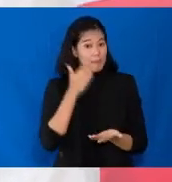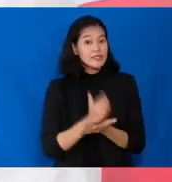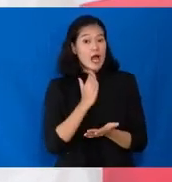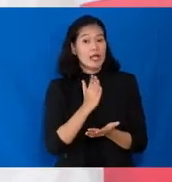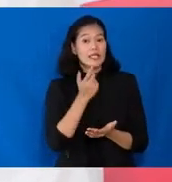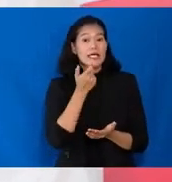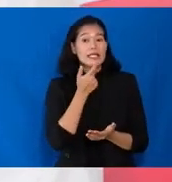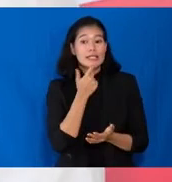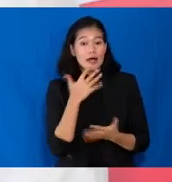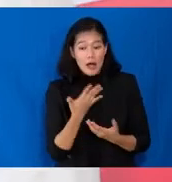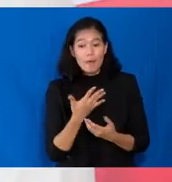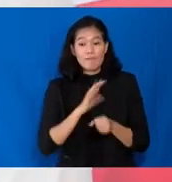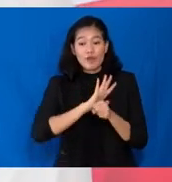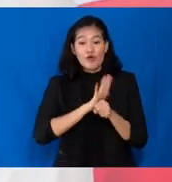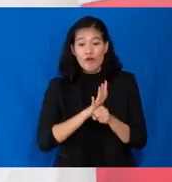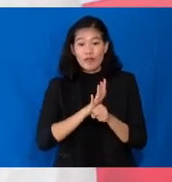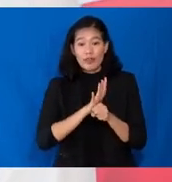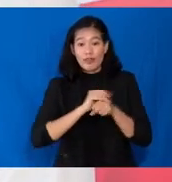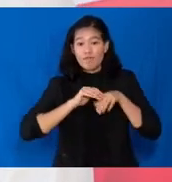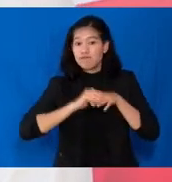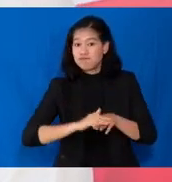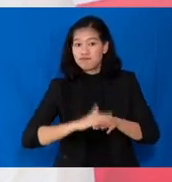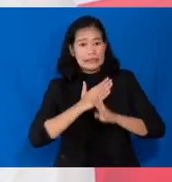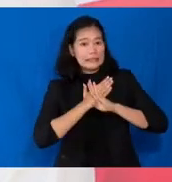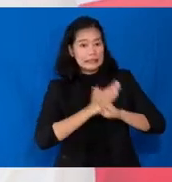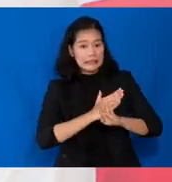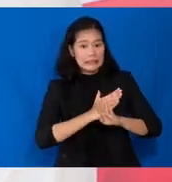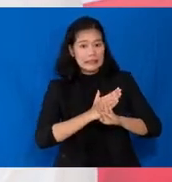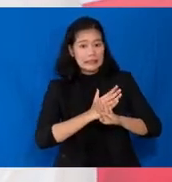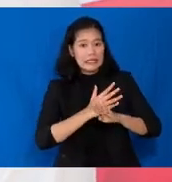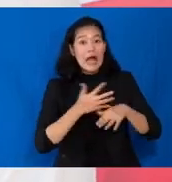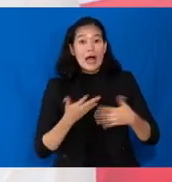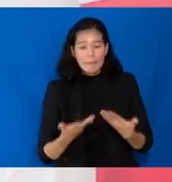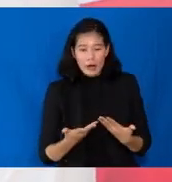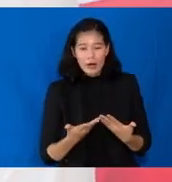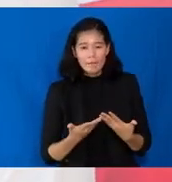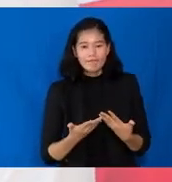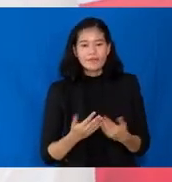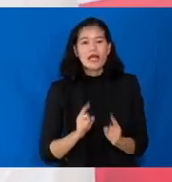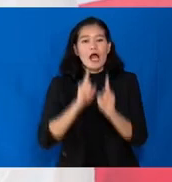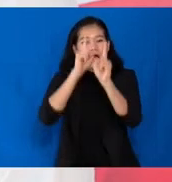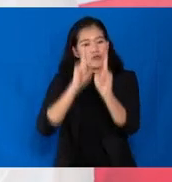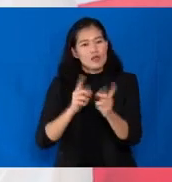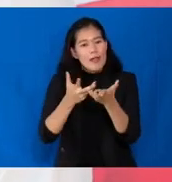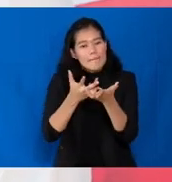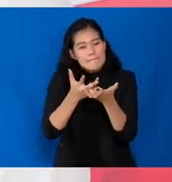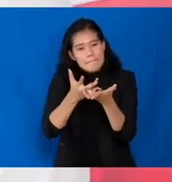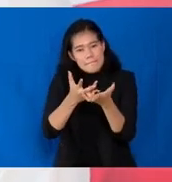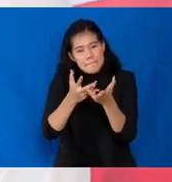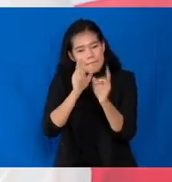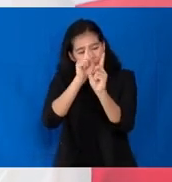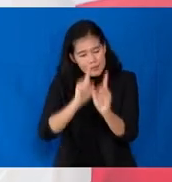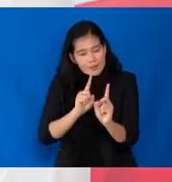pilihan percepatan penanganan wabah coffee 19 ini adalah pembatasan sosial berskala